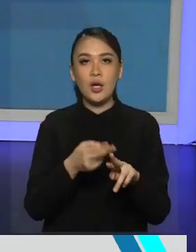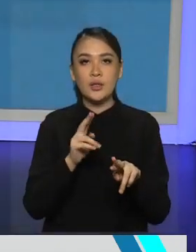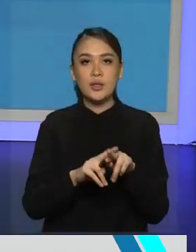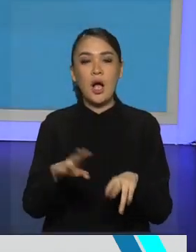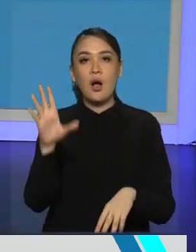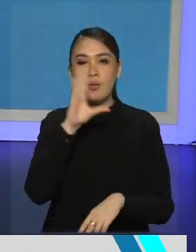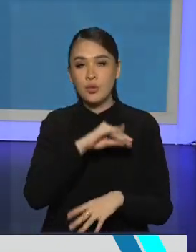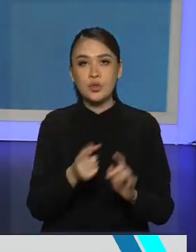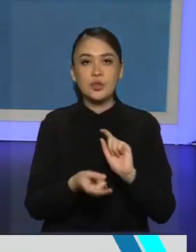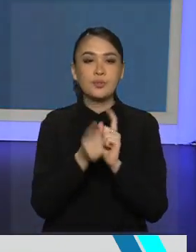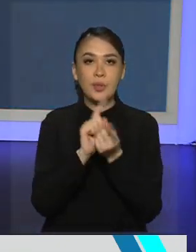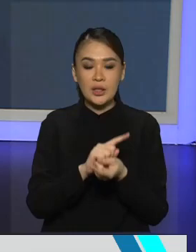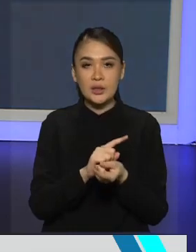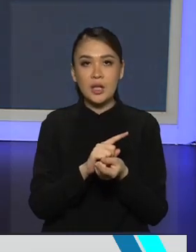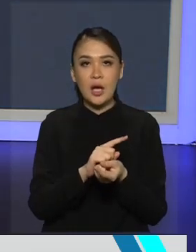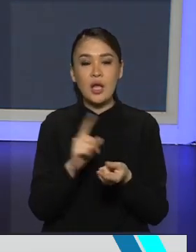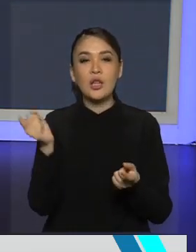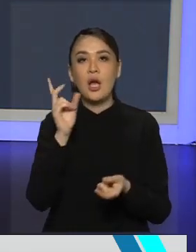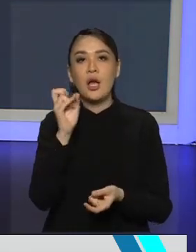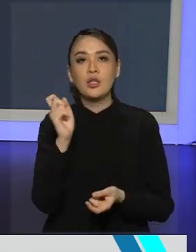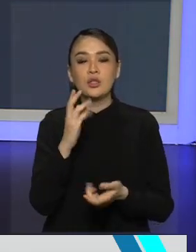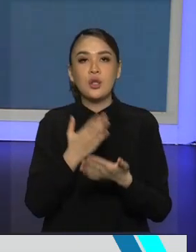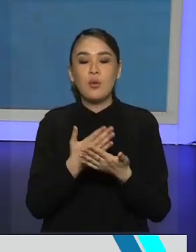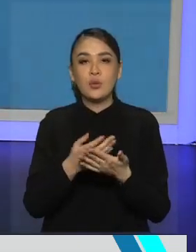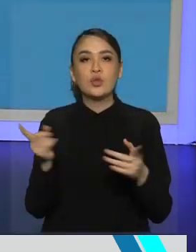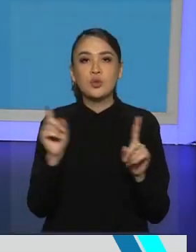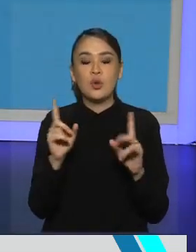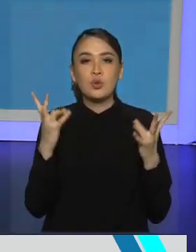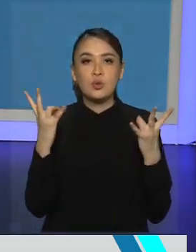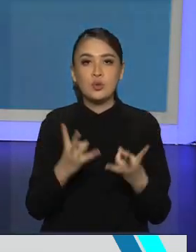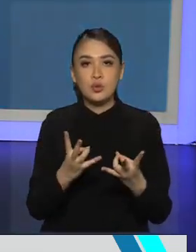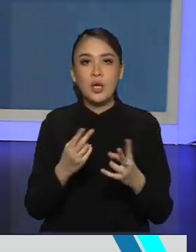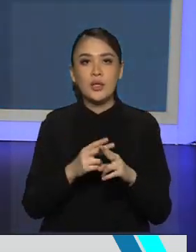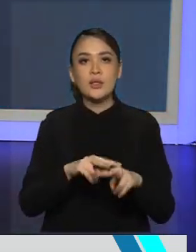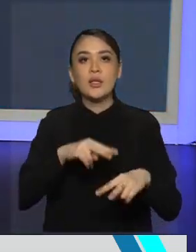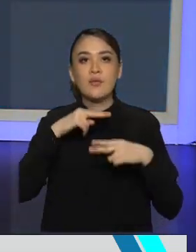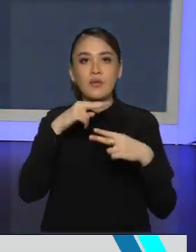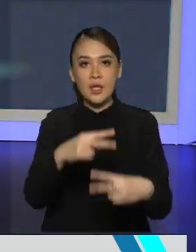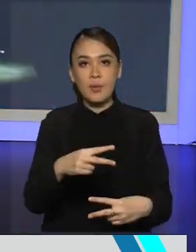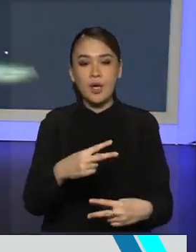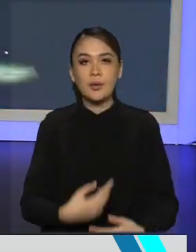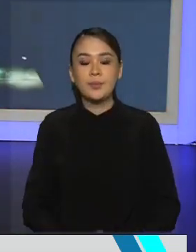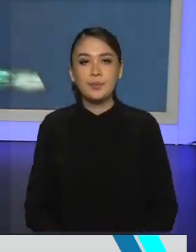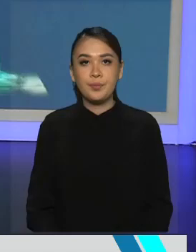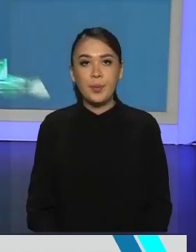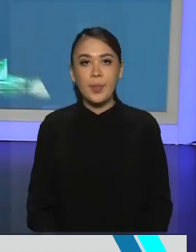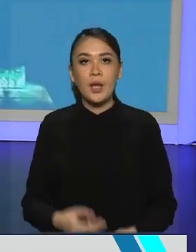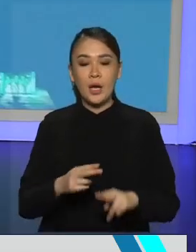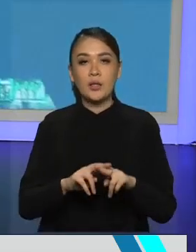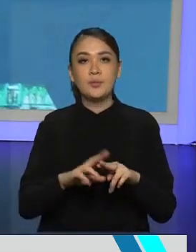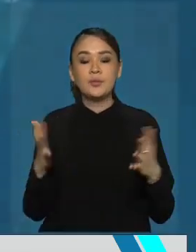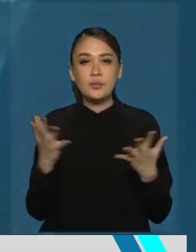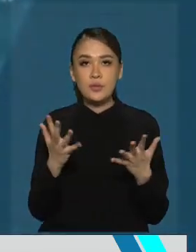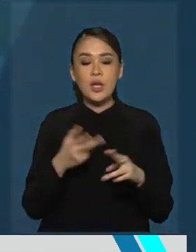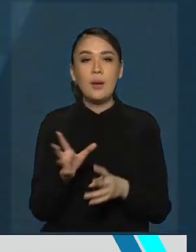он изменится, и на чем все-таки стоит сейчас Кабмину сконцентрировать свое внимание? Как вы все, и